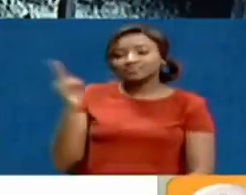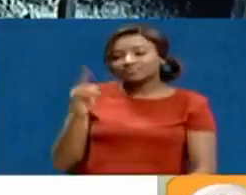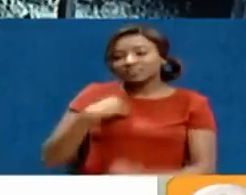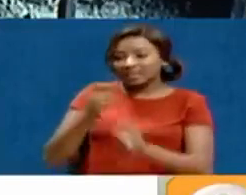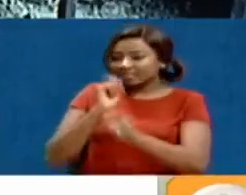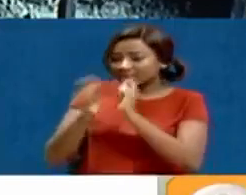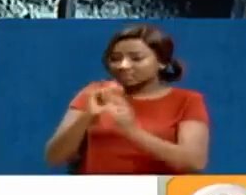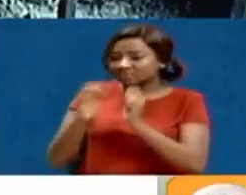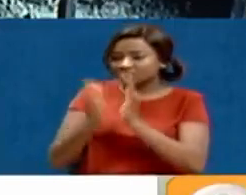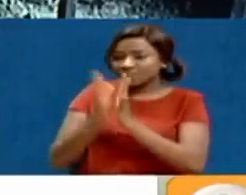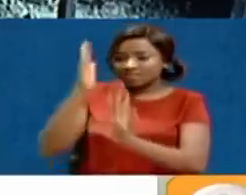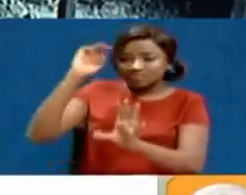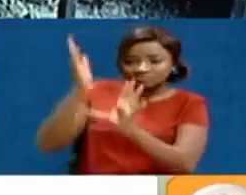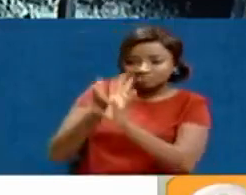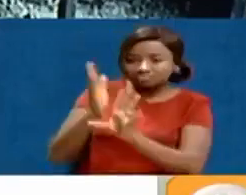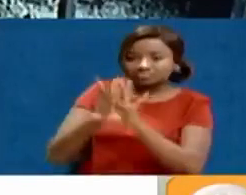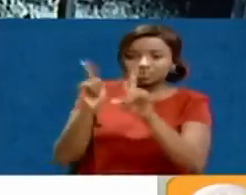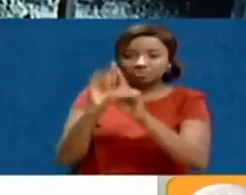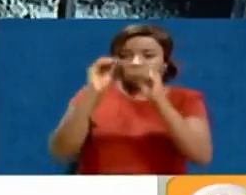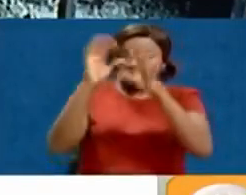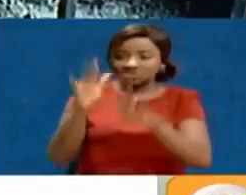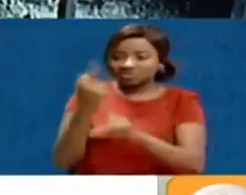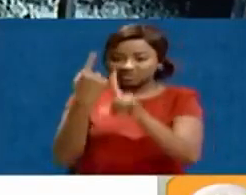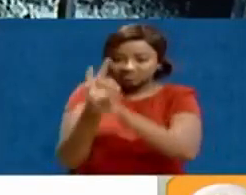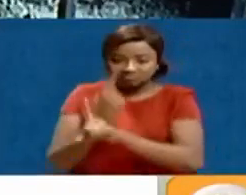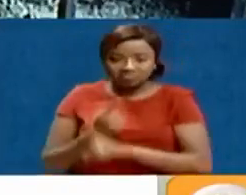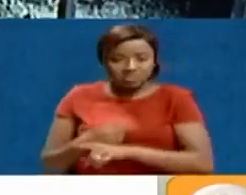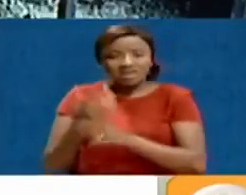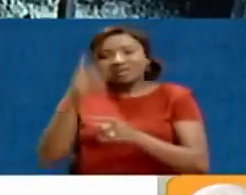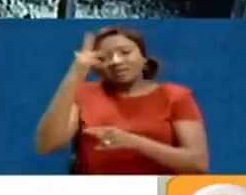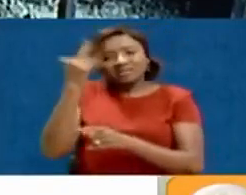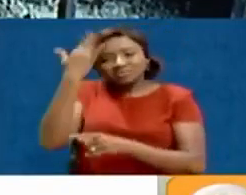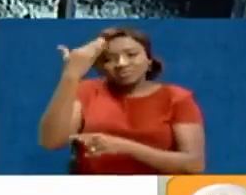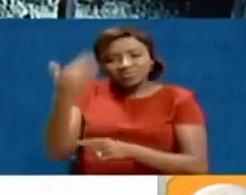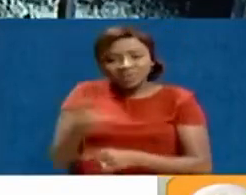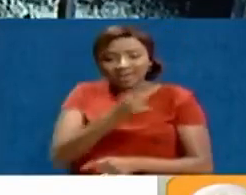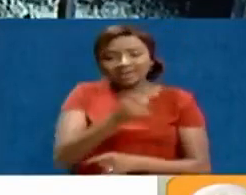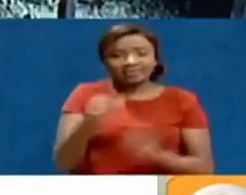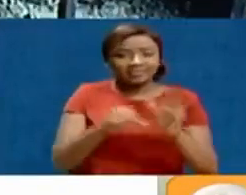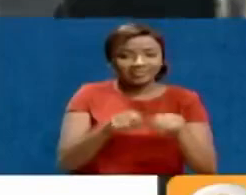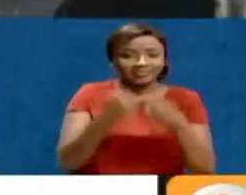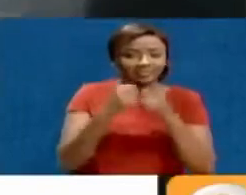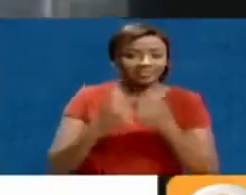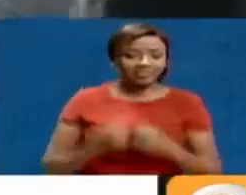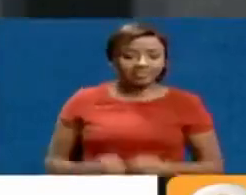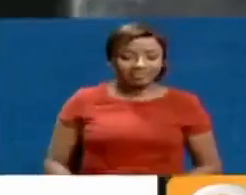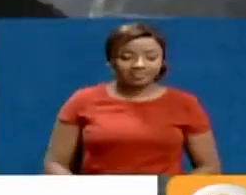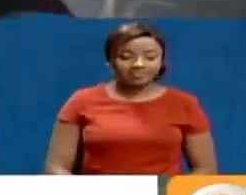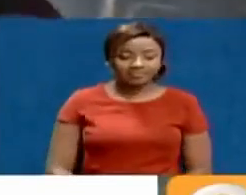saikolojia na walimu wakuu wa kitambo kubaini baadhi ya sababu zinazochangia uhalifu huo.